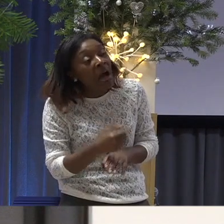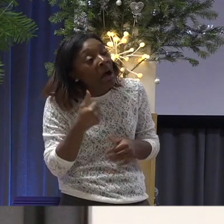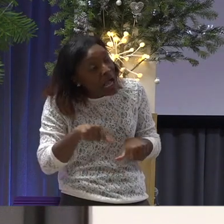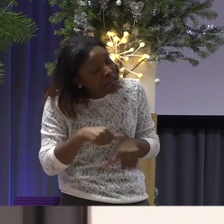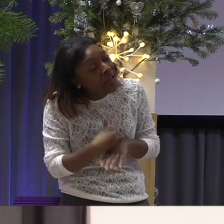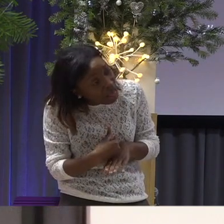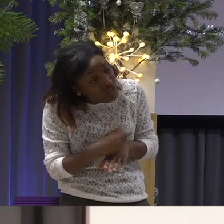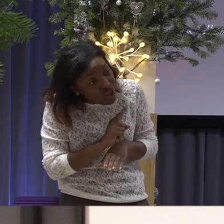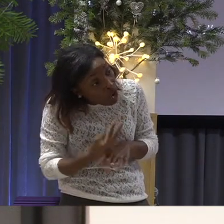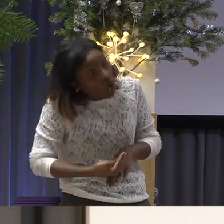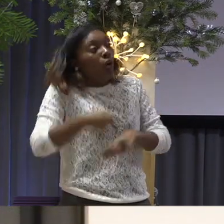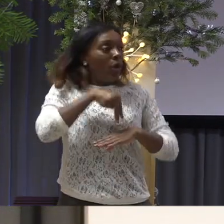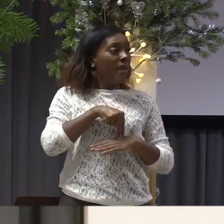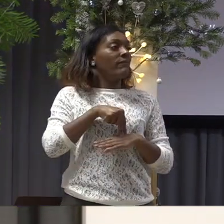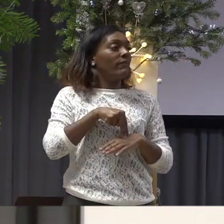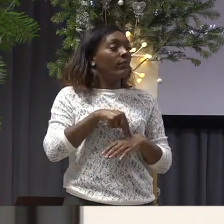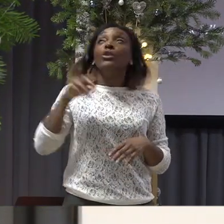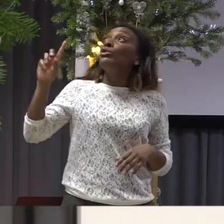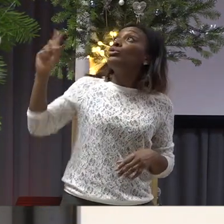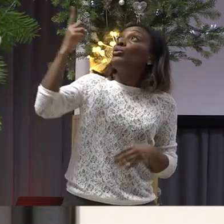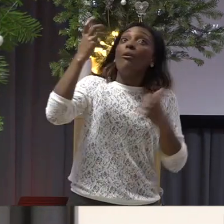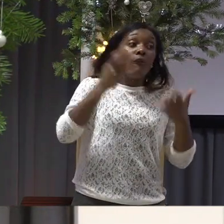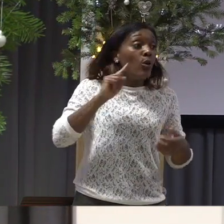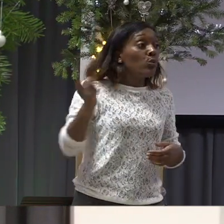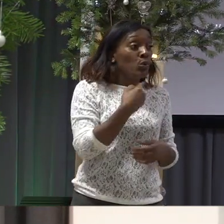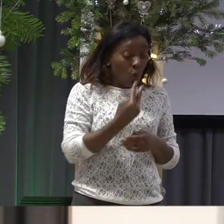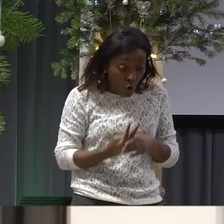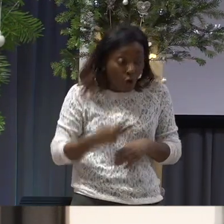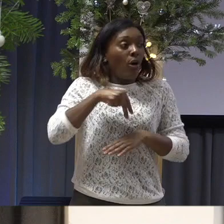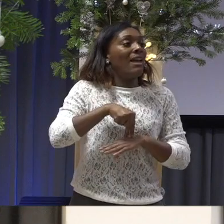l'opposition d'aujourd'hui, que je le regarde lui.